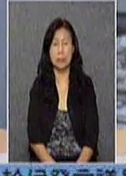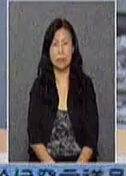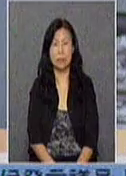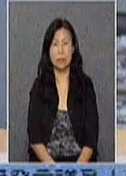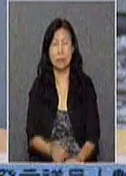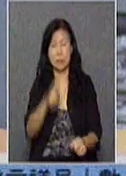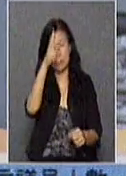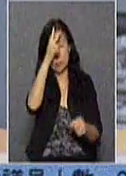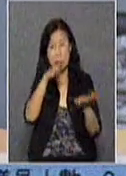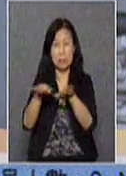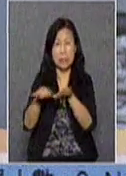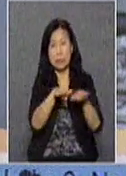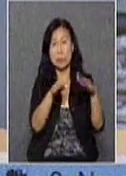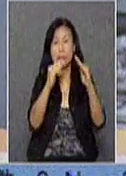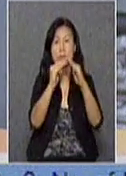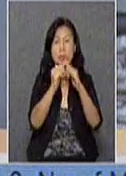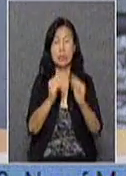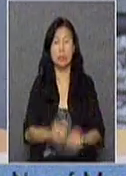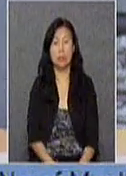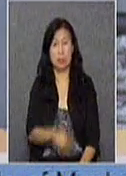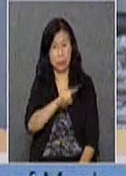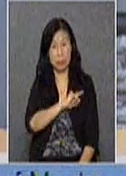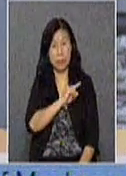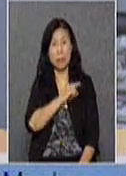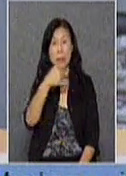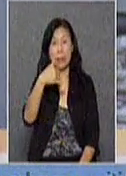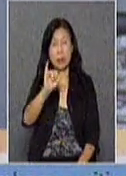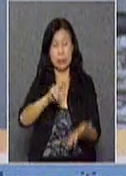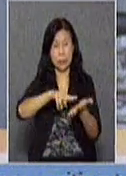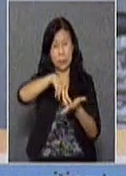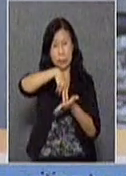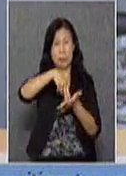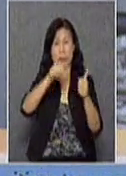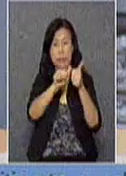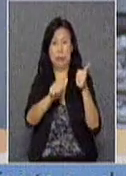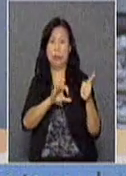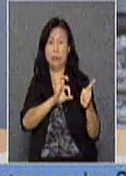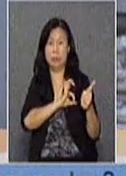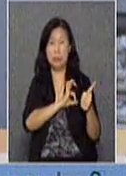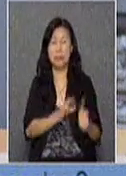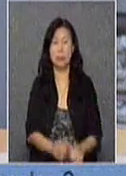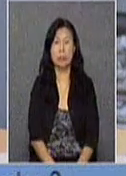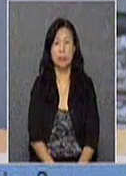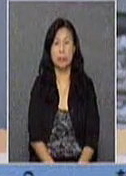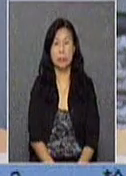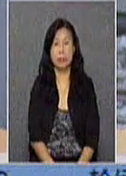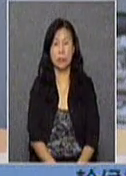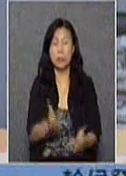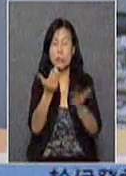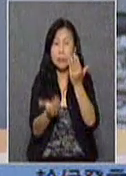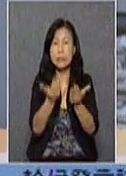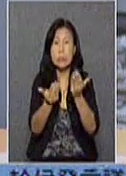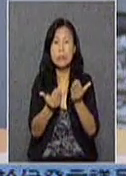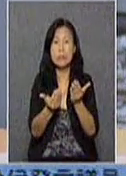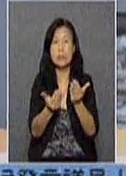海事處自己去成立一個委員會，或者佢嘅